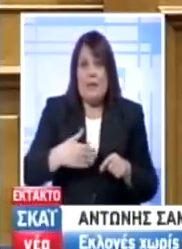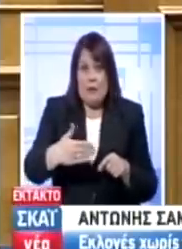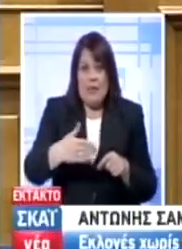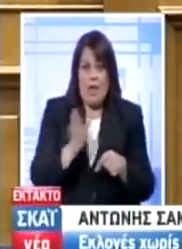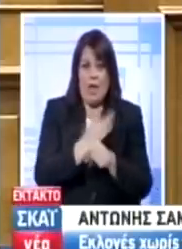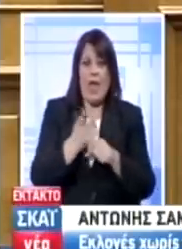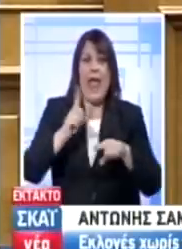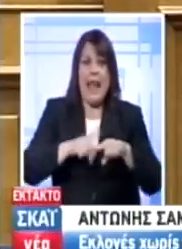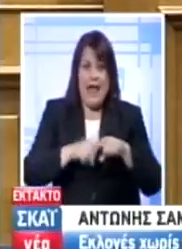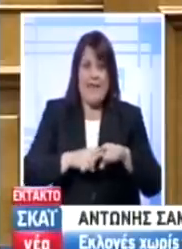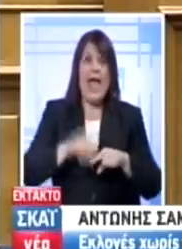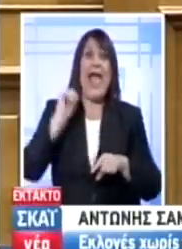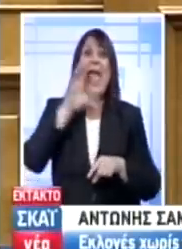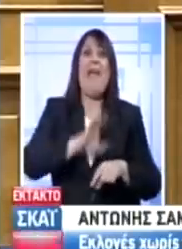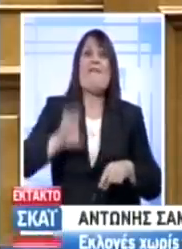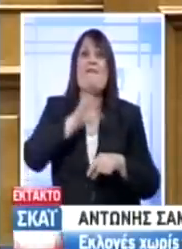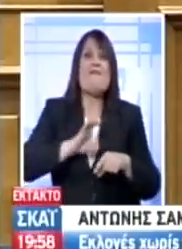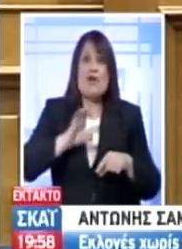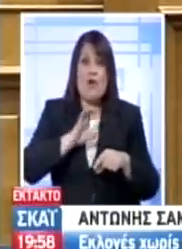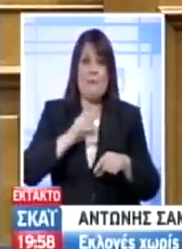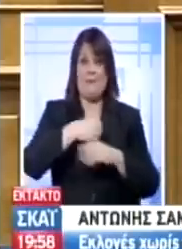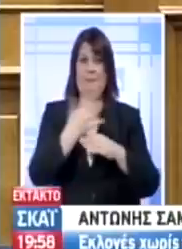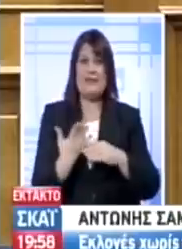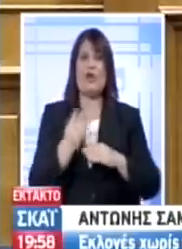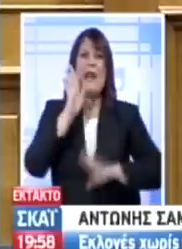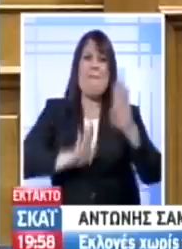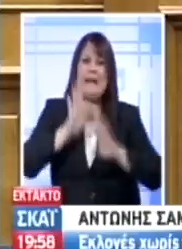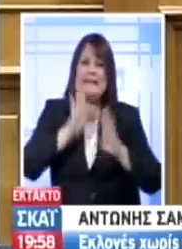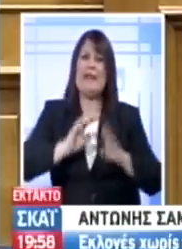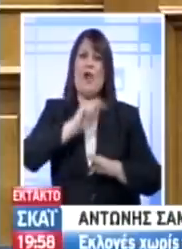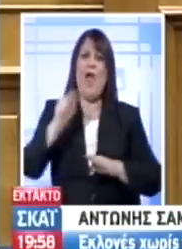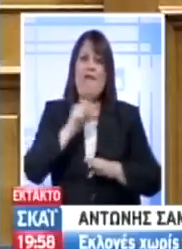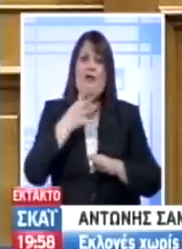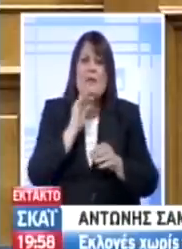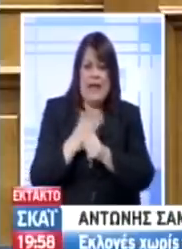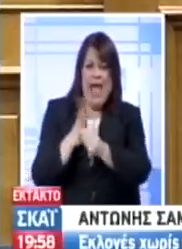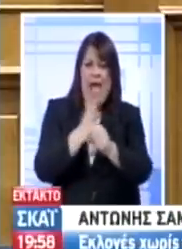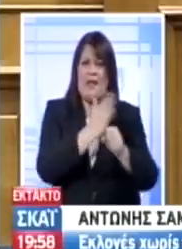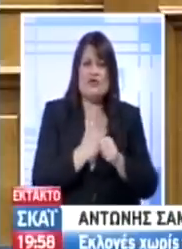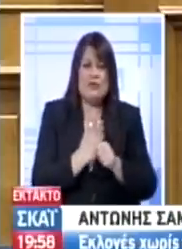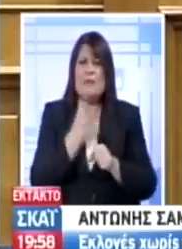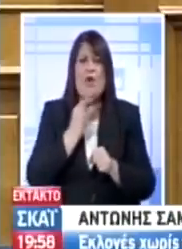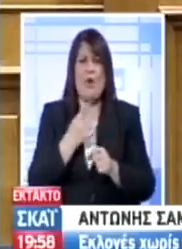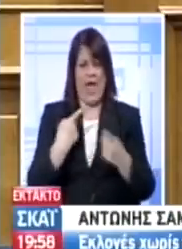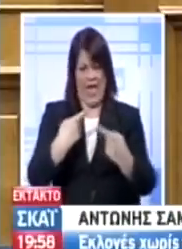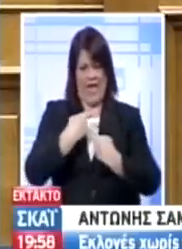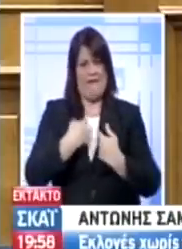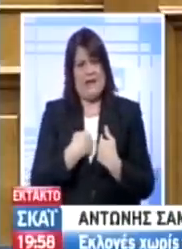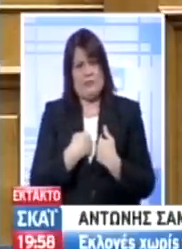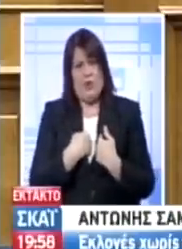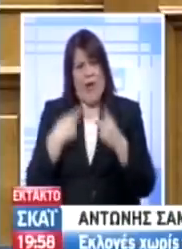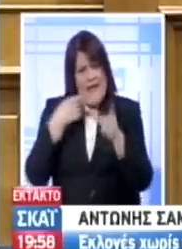ευρώ, τα διεθνή χρηματιστήρια, το ίδιο το κόμμα του, για να εξασφαλίσει τι, για να εκβιάσει εμένα και τον ελληνικό